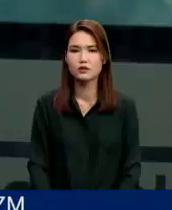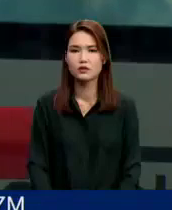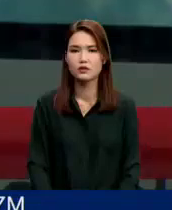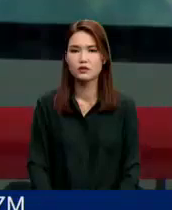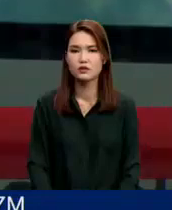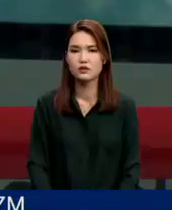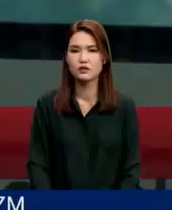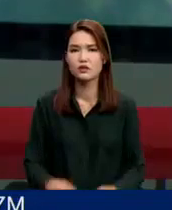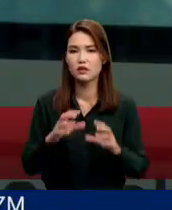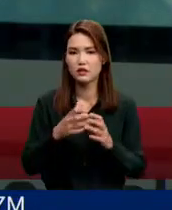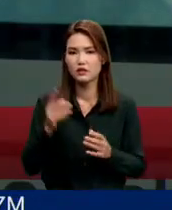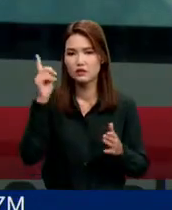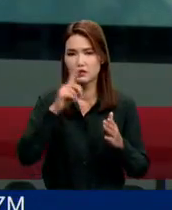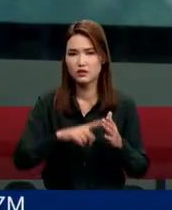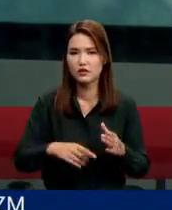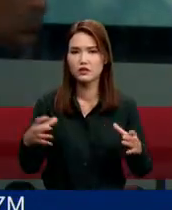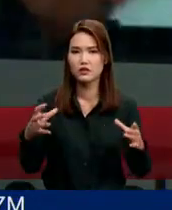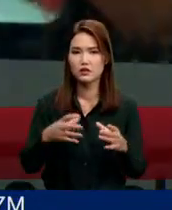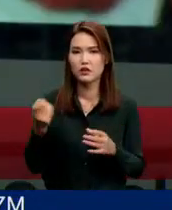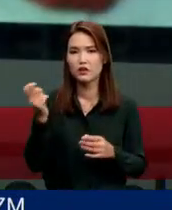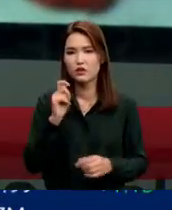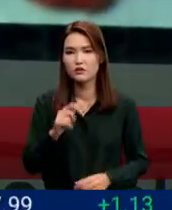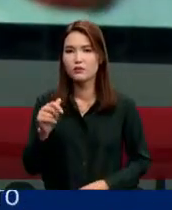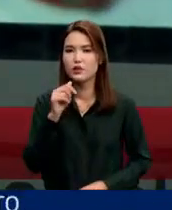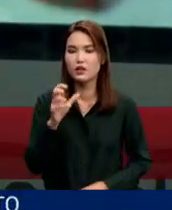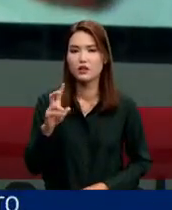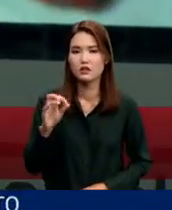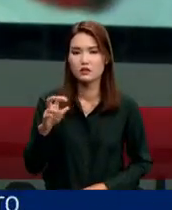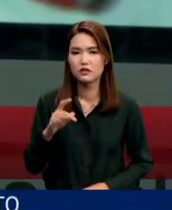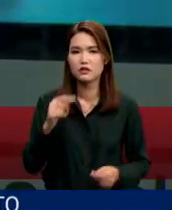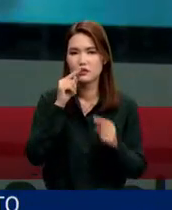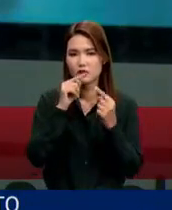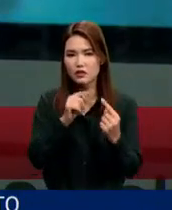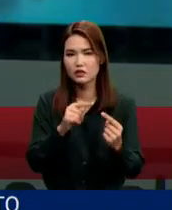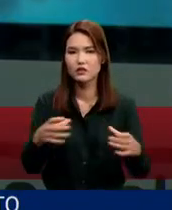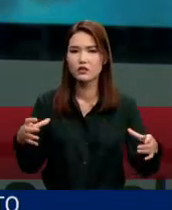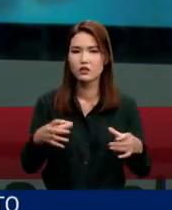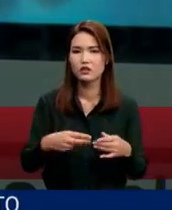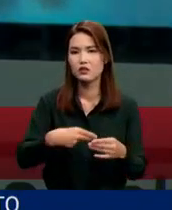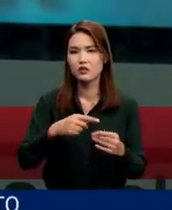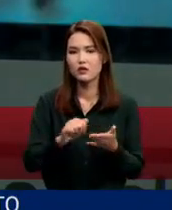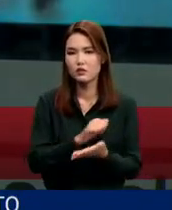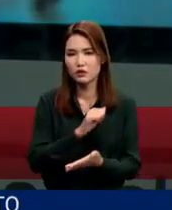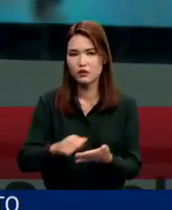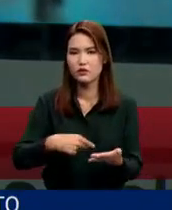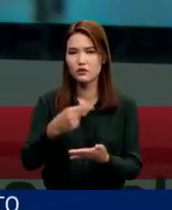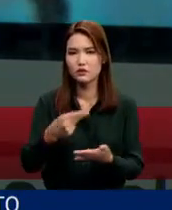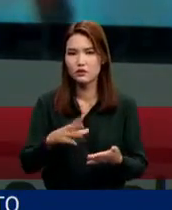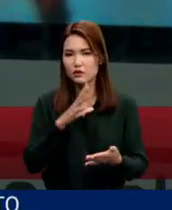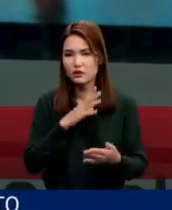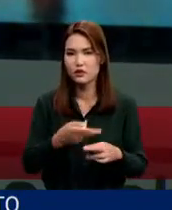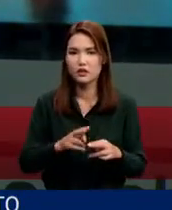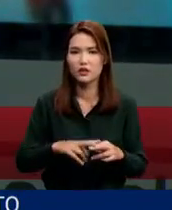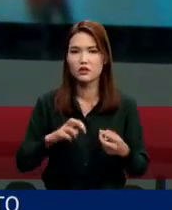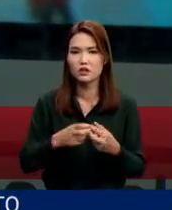Әлемді діндер көшбасшылары соғыс пен экстремизмге қарсы декларацияға қол қойды. Осылайша съезд бүгінгі таңдағы жаһандық проблемалар